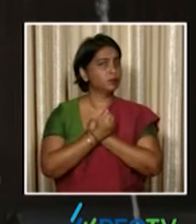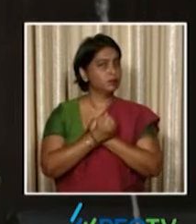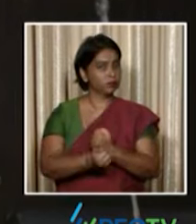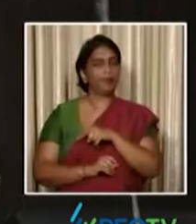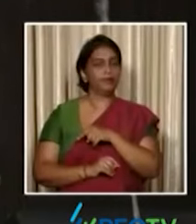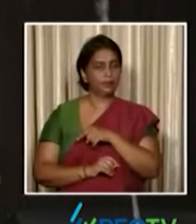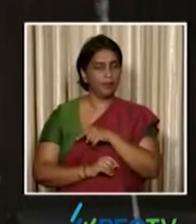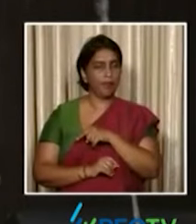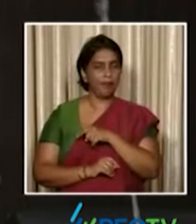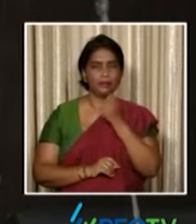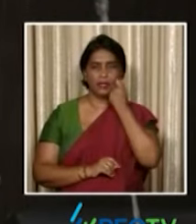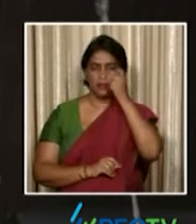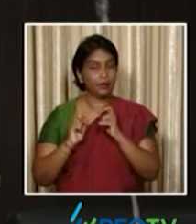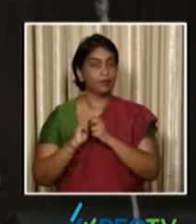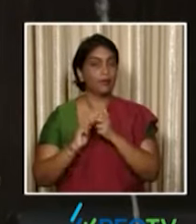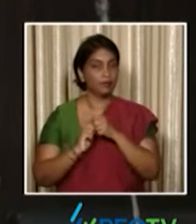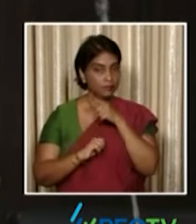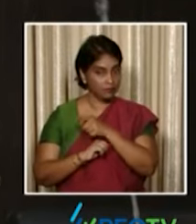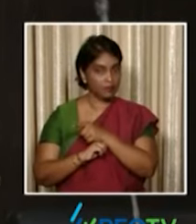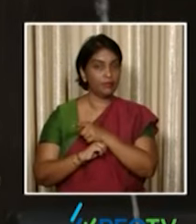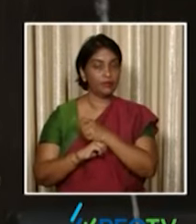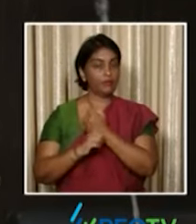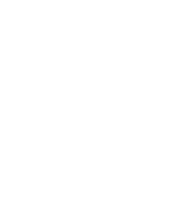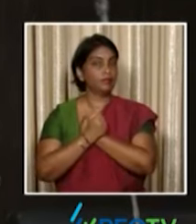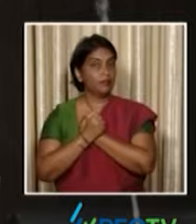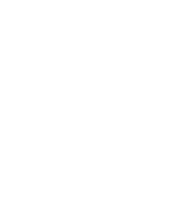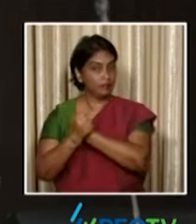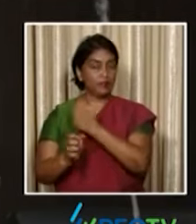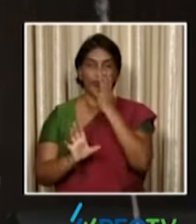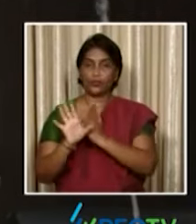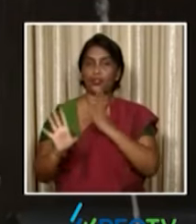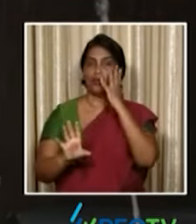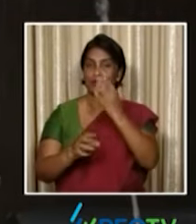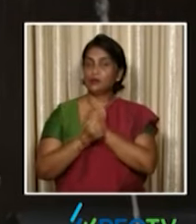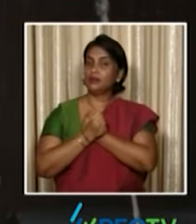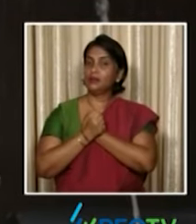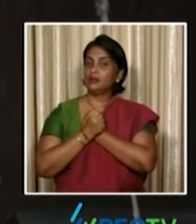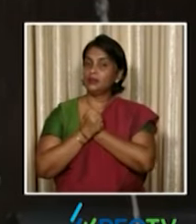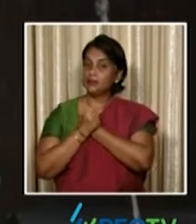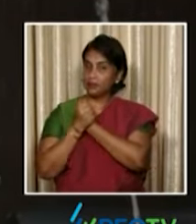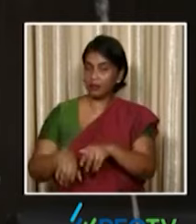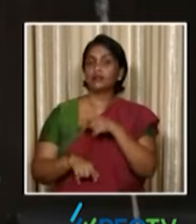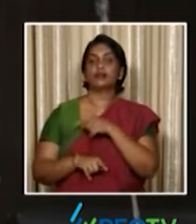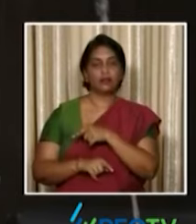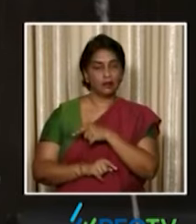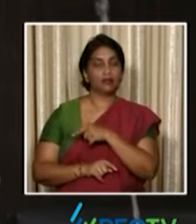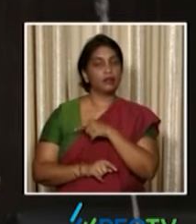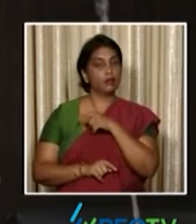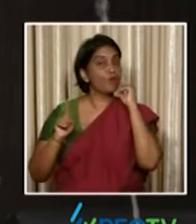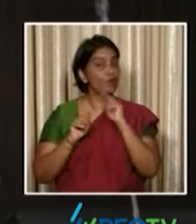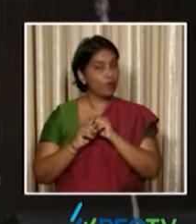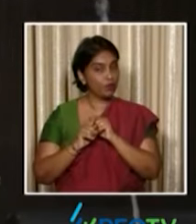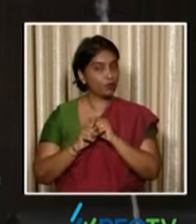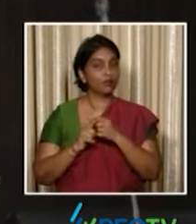බන්ධනාගාරයට ගිහිල්ලා සැකකරුවෙක්ව මුණ ගැහිලා තියෙනවා. ඔහුව අත්අඩංගුවට අරගෙන අවුරුදු 5ක් තිස්සේ රිමාන්ඩ් බන්ධනාගාරයේ තියාගෙන ඉන්නවා. ඒ